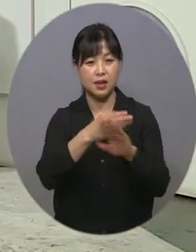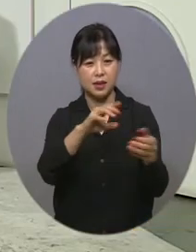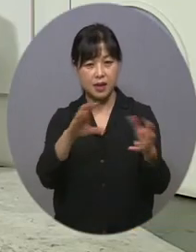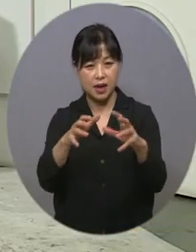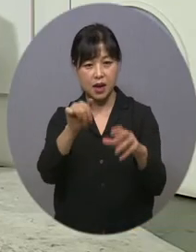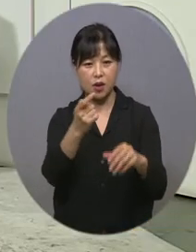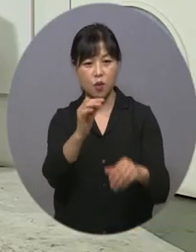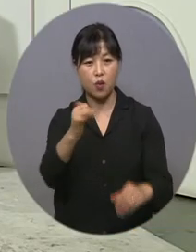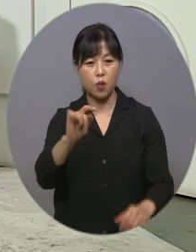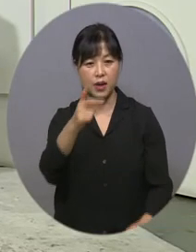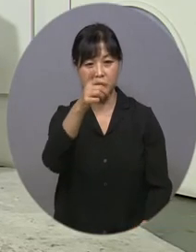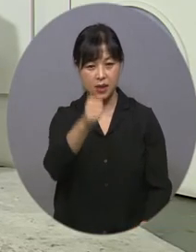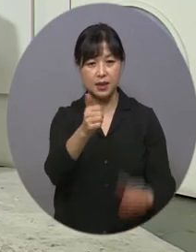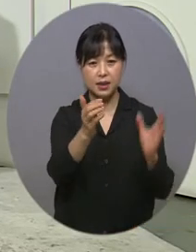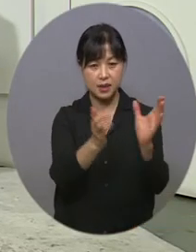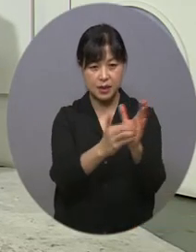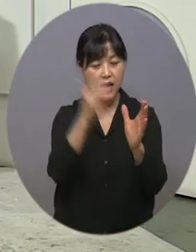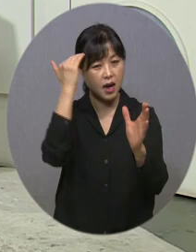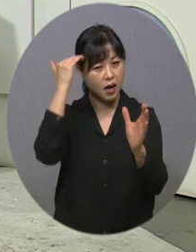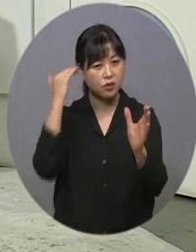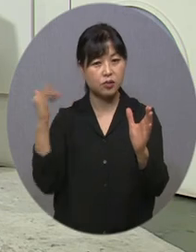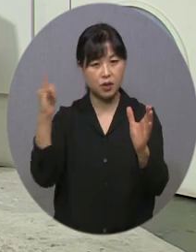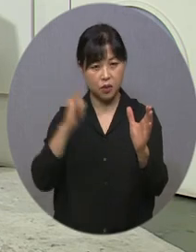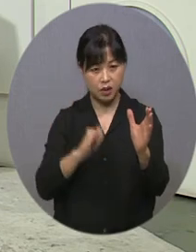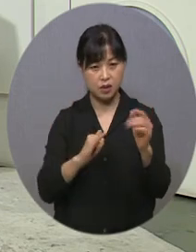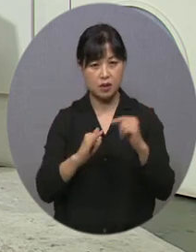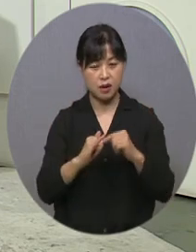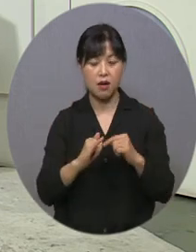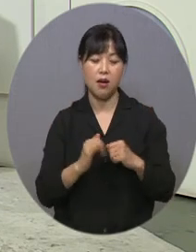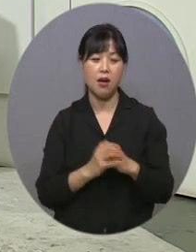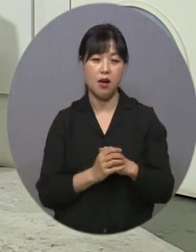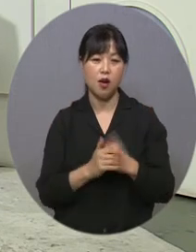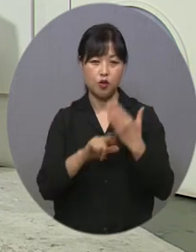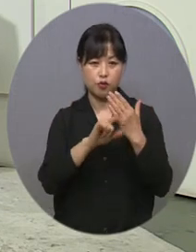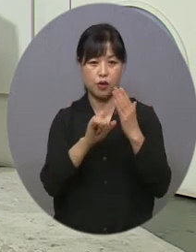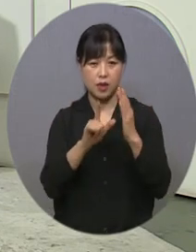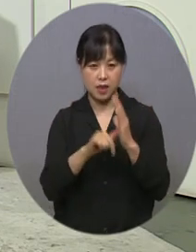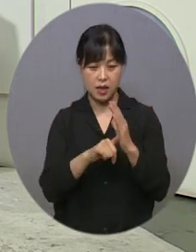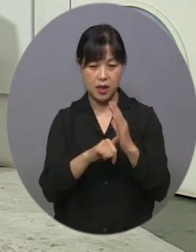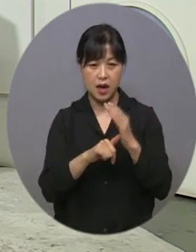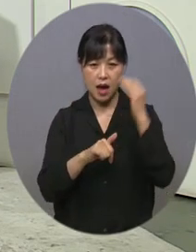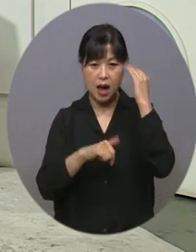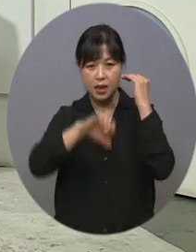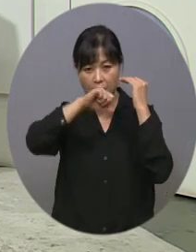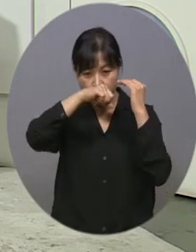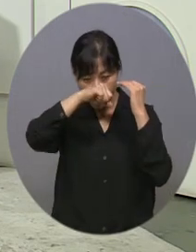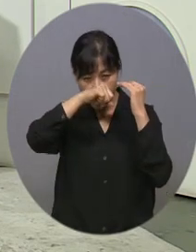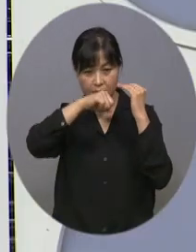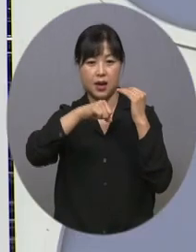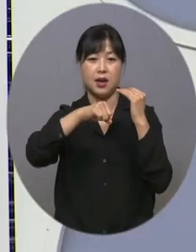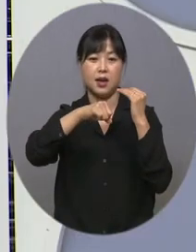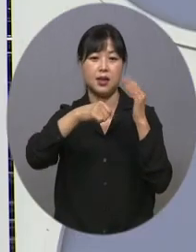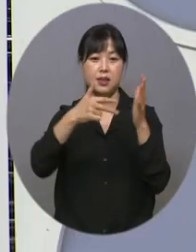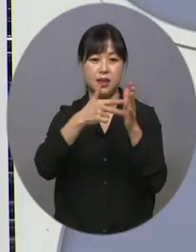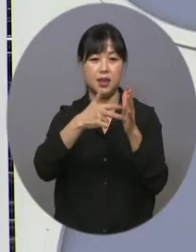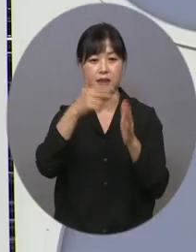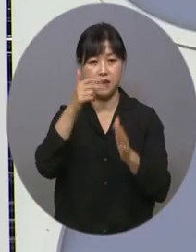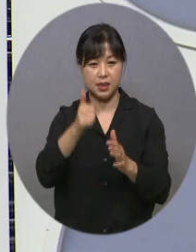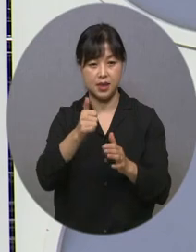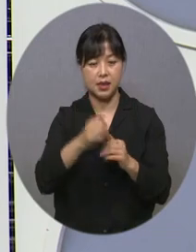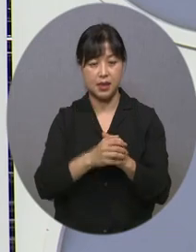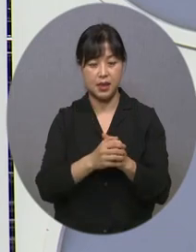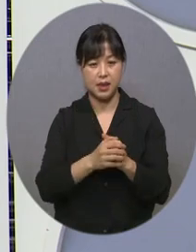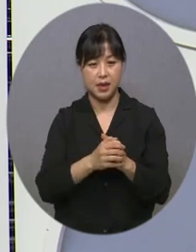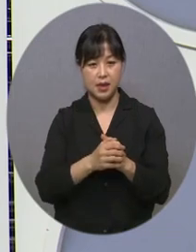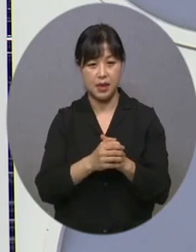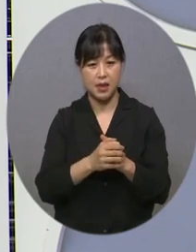이제 국내에 들어오셔서 예. 바로 이제 지난달에 예. 한 아프리카 재단의 이사장으로. 지난달이